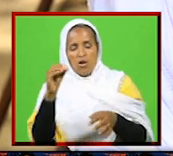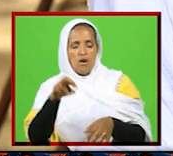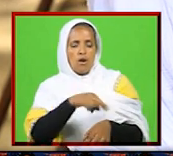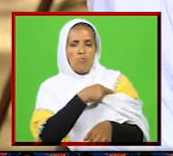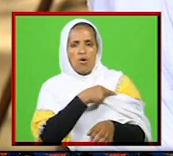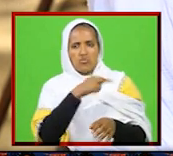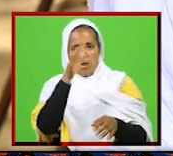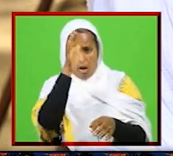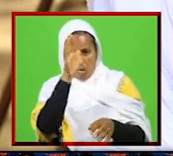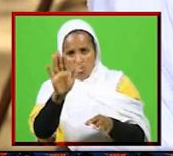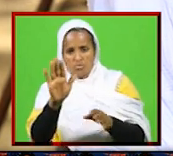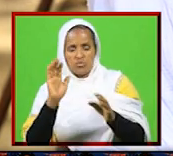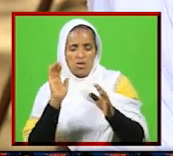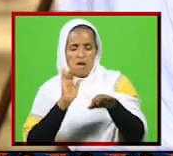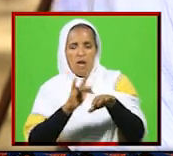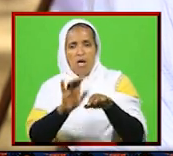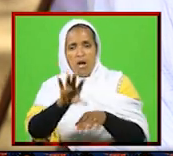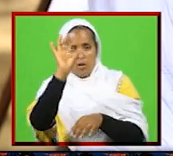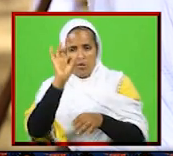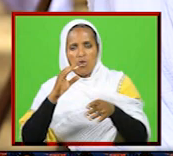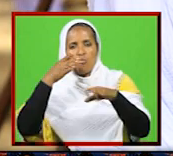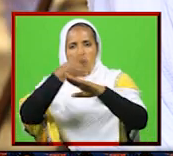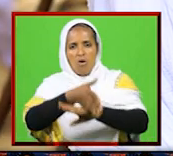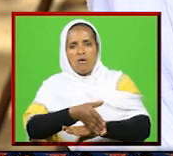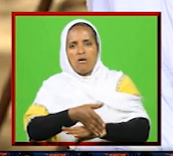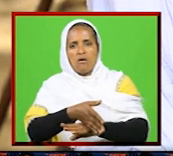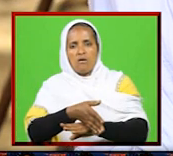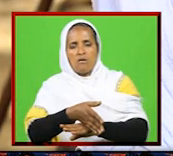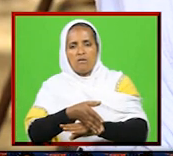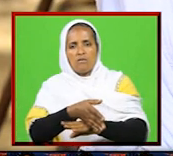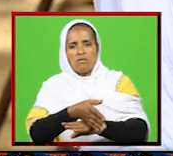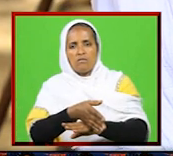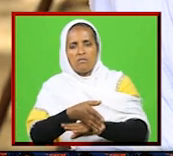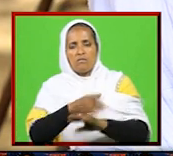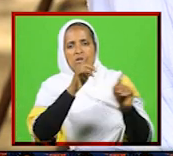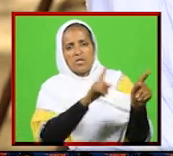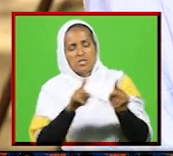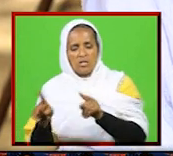ግን ከወንጌሉና ከሃይማኖት አበው ላይ እንዳገኘ ነው በኋላ